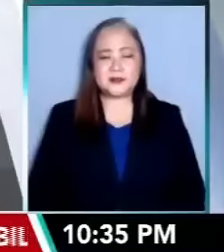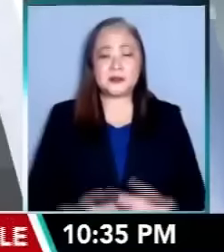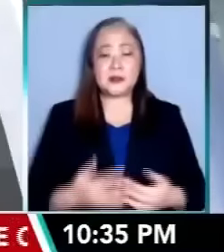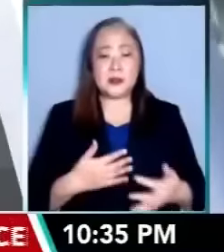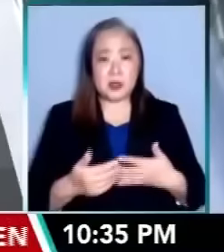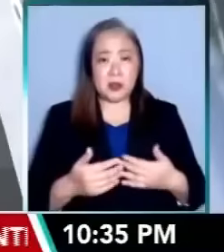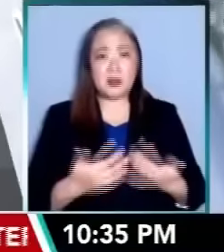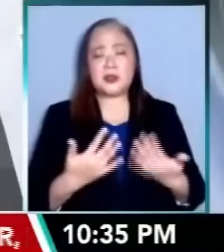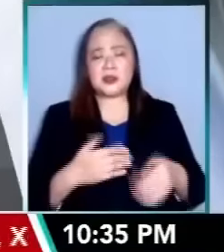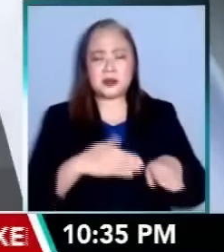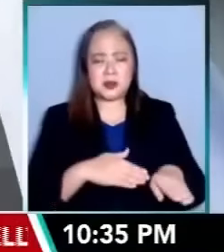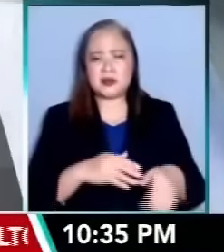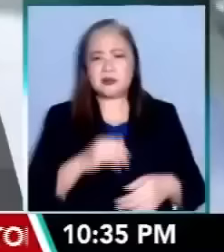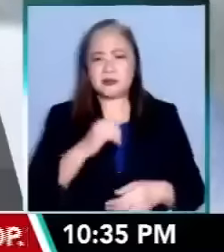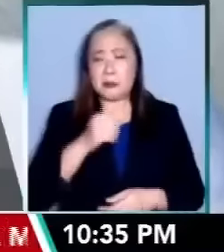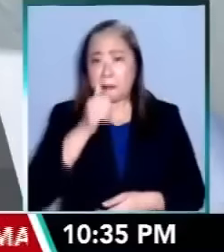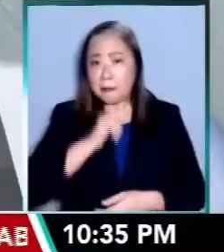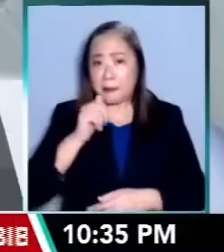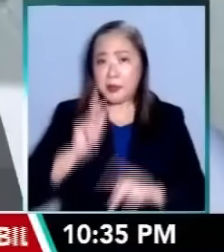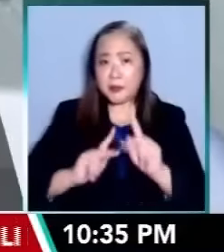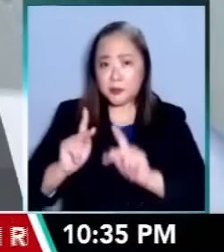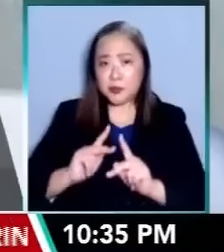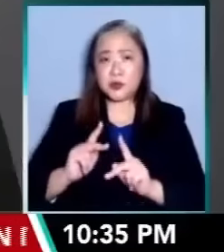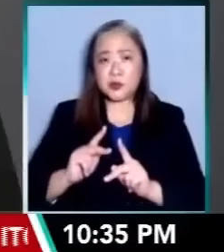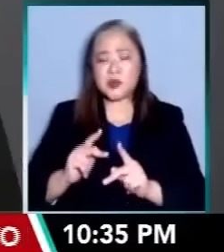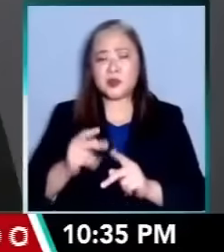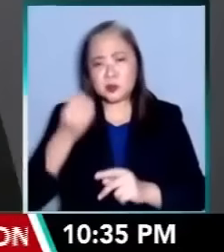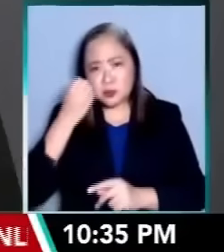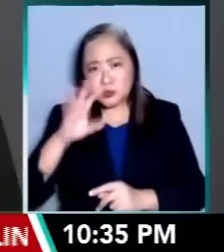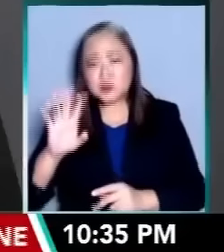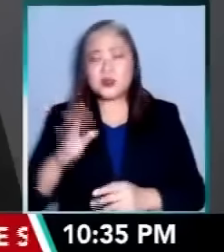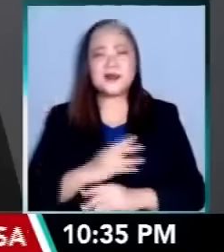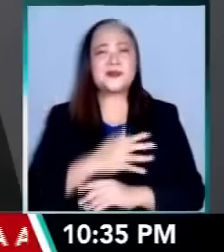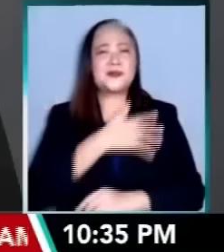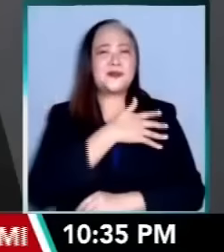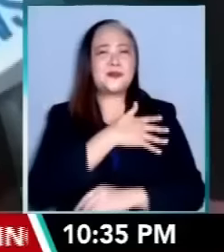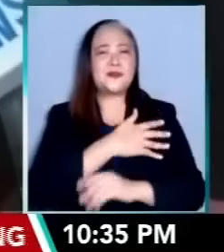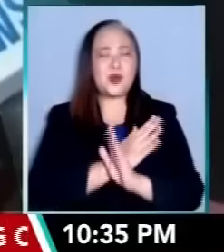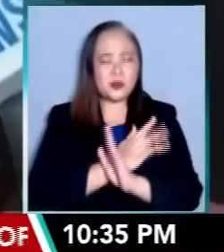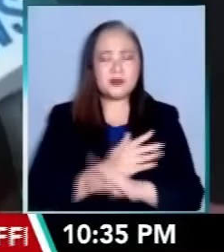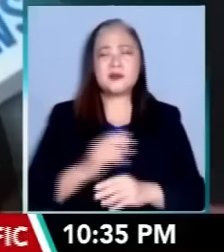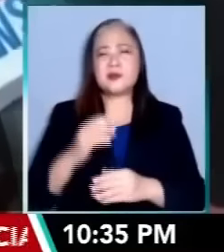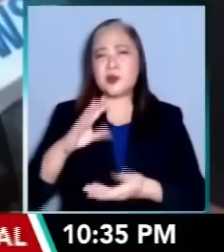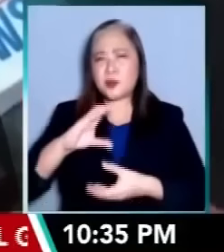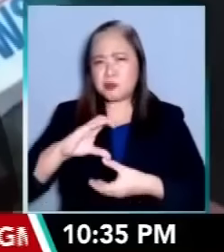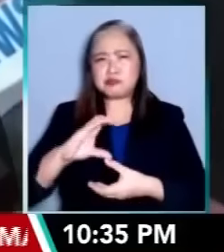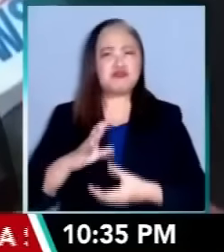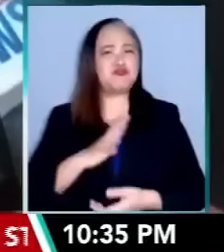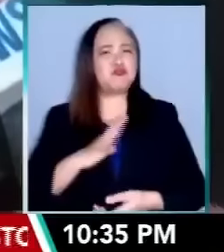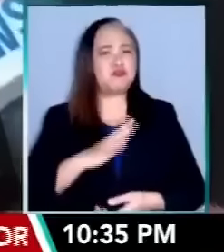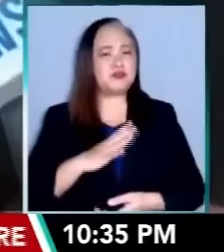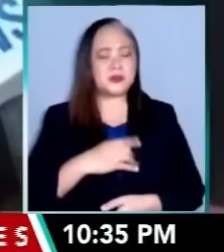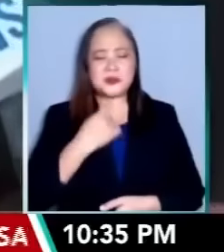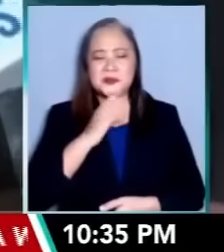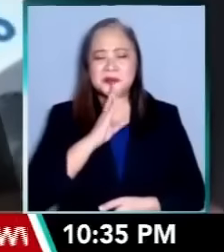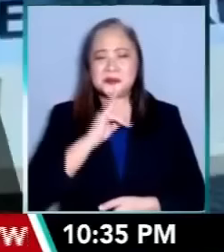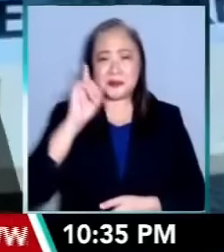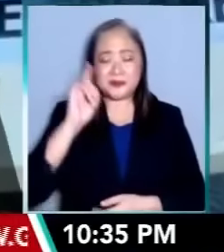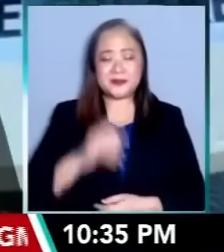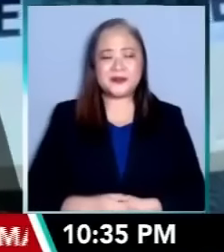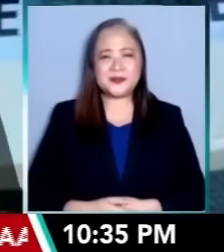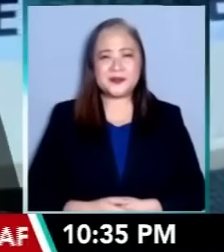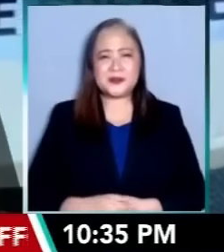ang pagsakay ng mga pauwing pasahero sa Monumento Caloocan kanina. Parang hindi ko nga po naramdaman. Kailangan po kasi ng